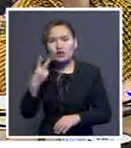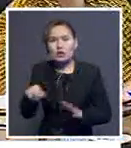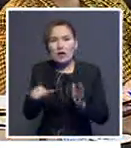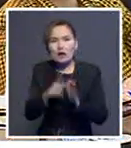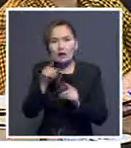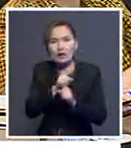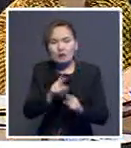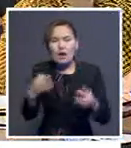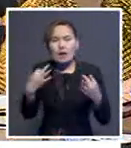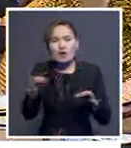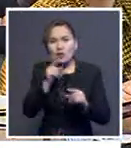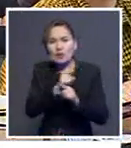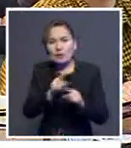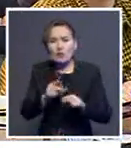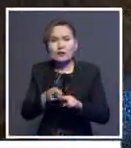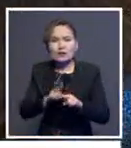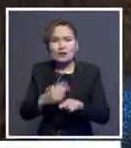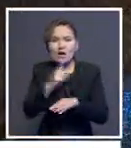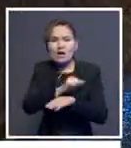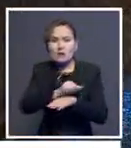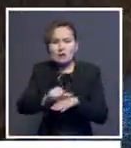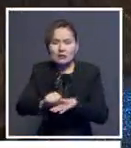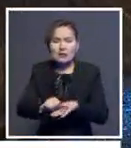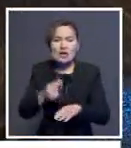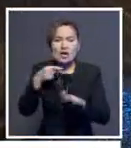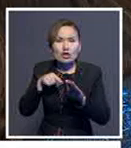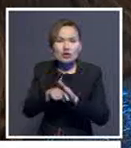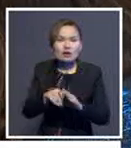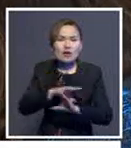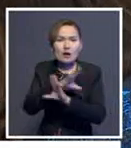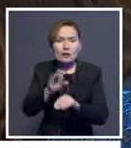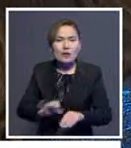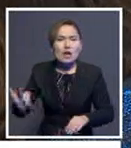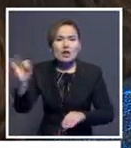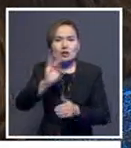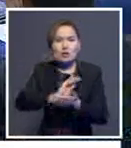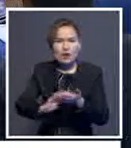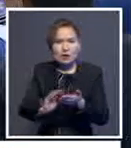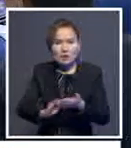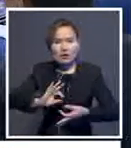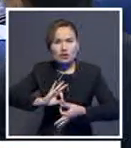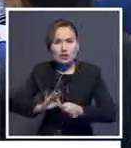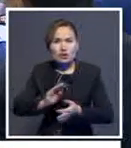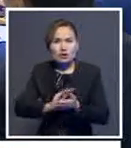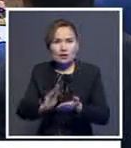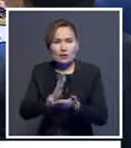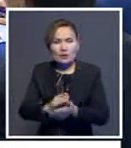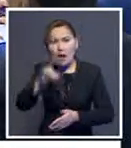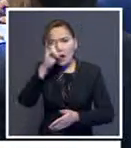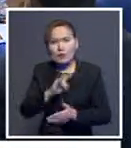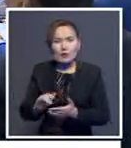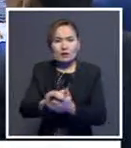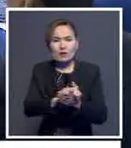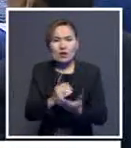тәуелсіздік дәуіріндегі ішкі және сыртқы сын-қатерлерді еңсеруге байланысты қабылданған шешімдердің мән-жайы айтылды. Қазақстанның